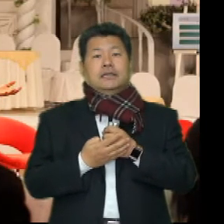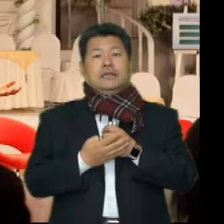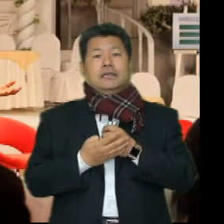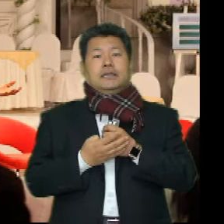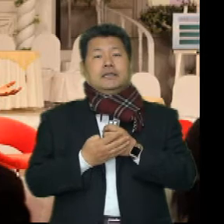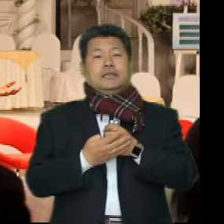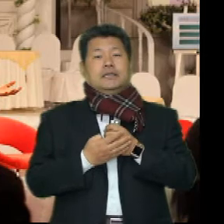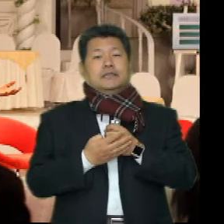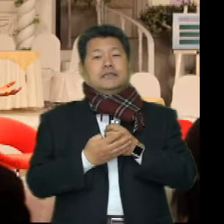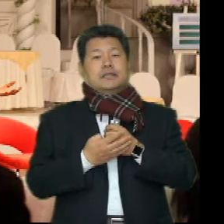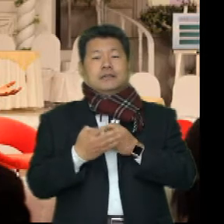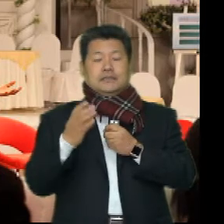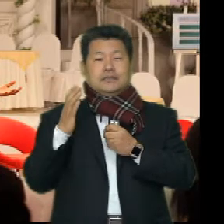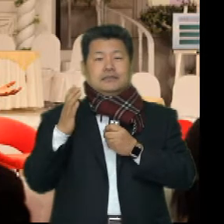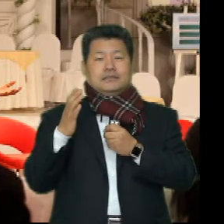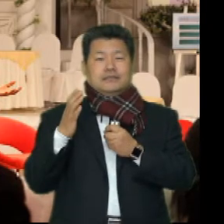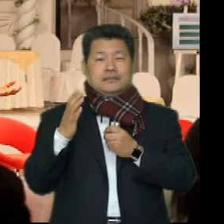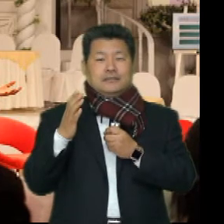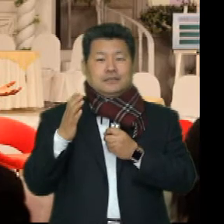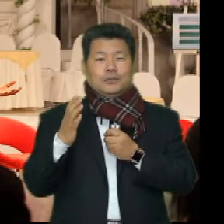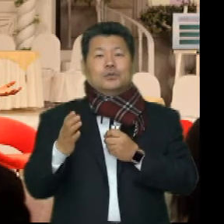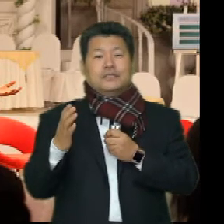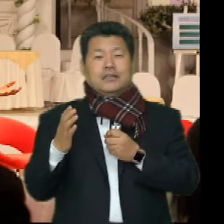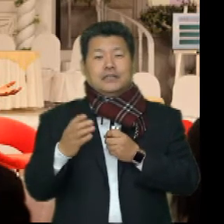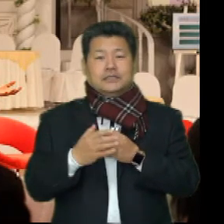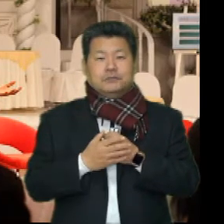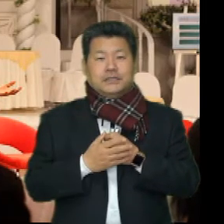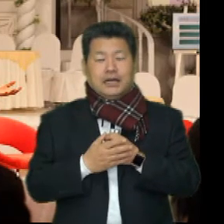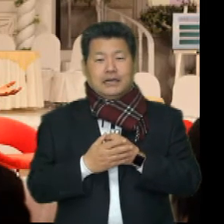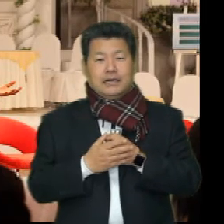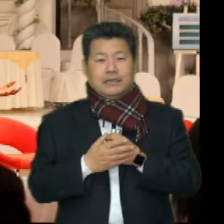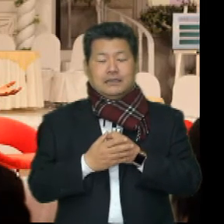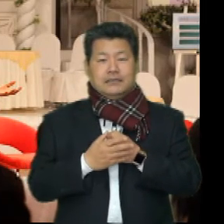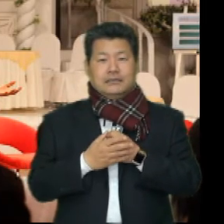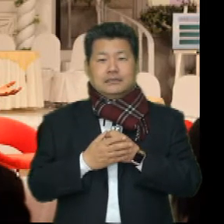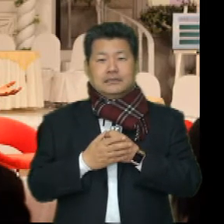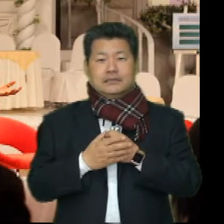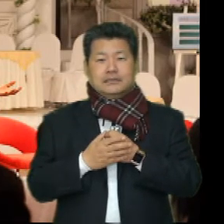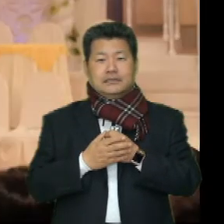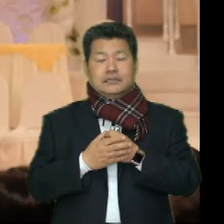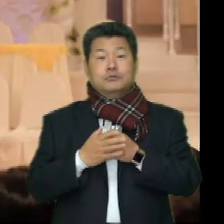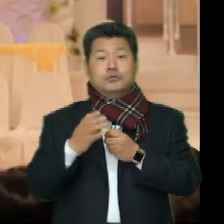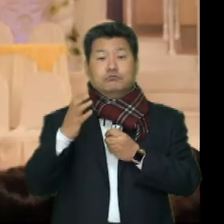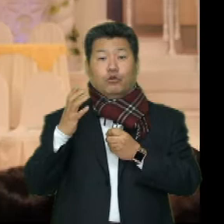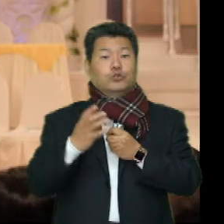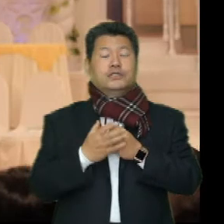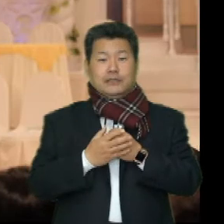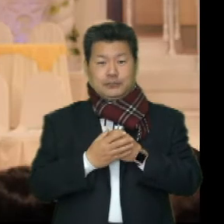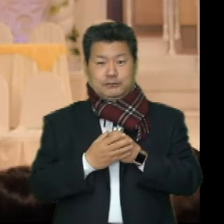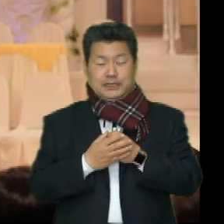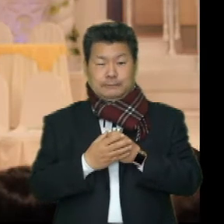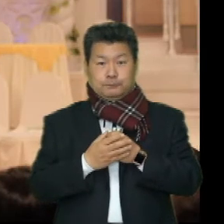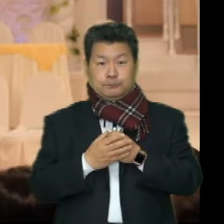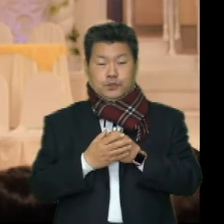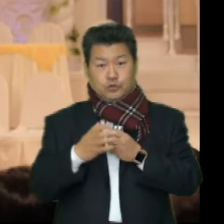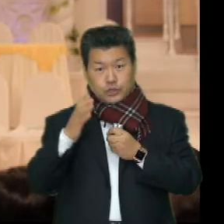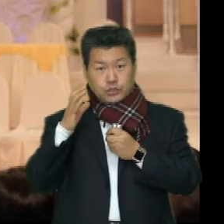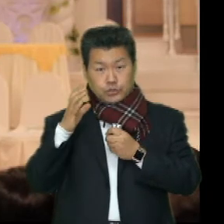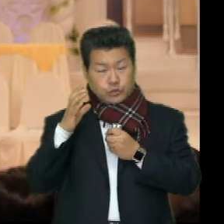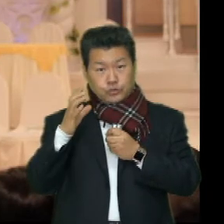해봤는데 제가 떠오른 생각이 그겁니다. 그분은 모르기